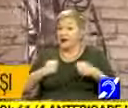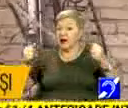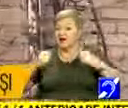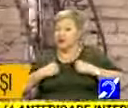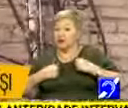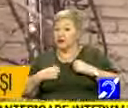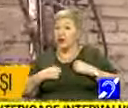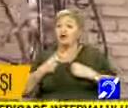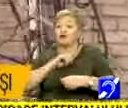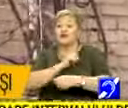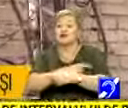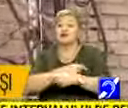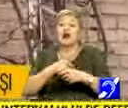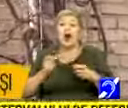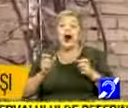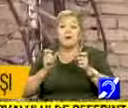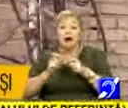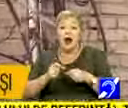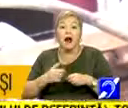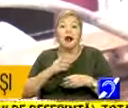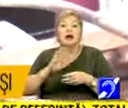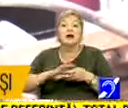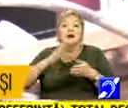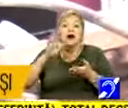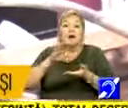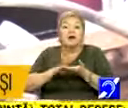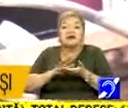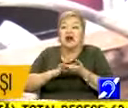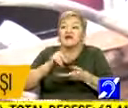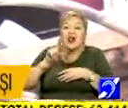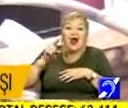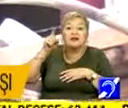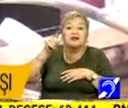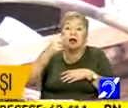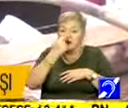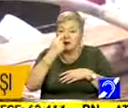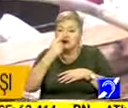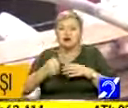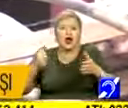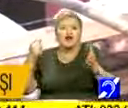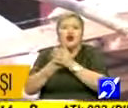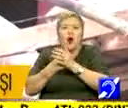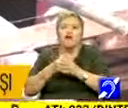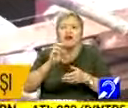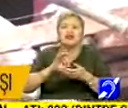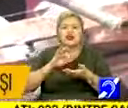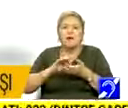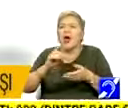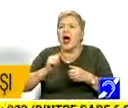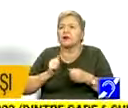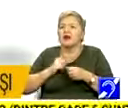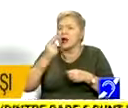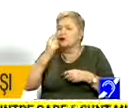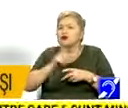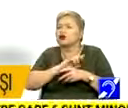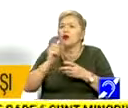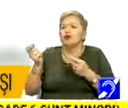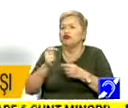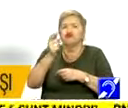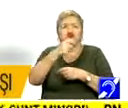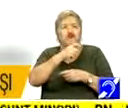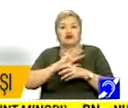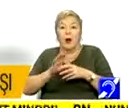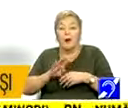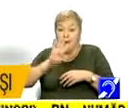țin la distanță armata rusă, cel puțin de Kiev, și o lovesc din toate părțile. Potrivit unui bilanț al Ministerului Ucrainean al Apărării, în cele 4 zile